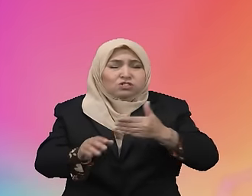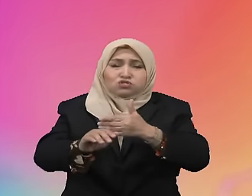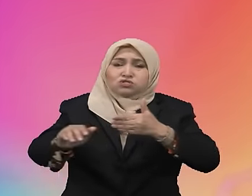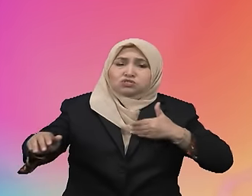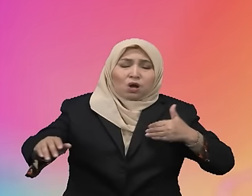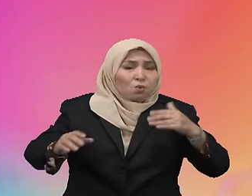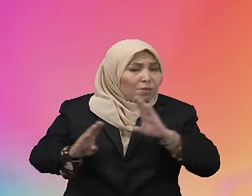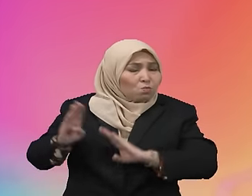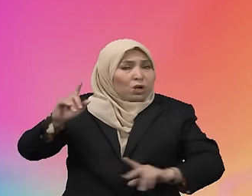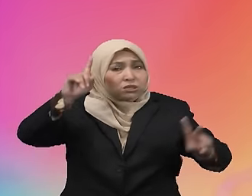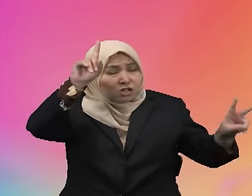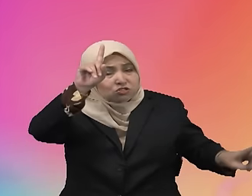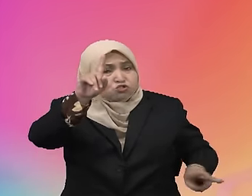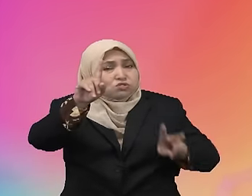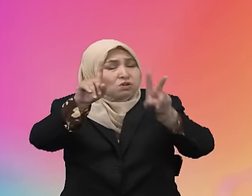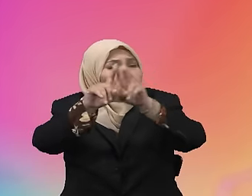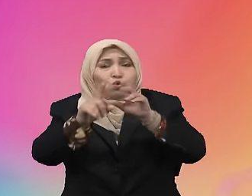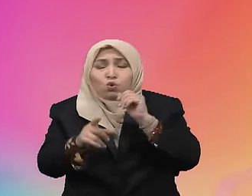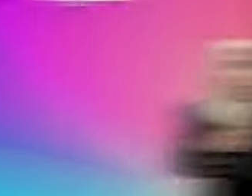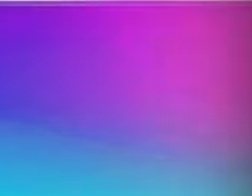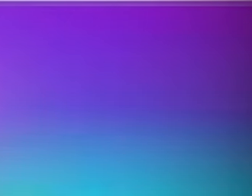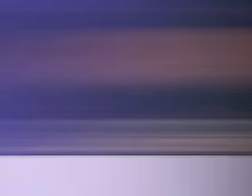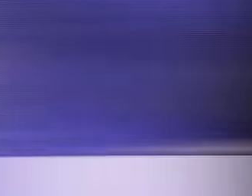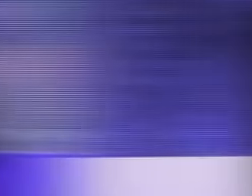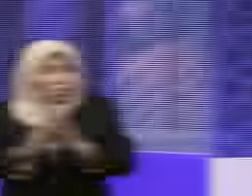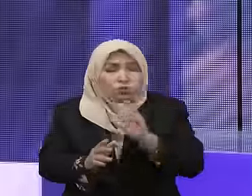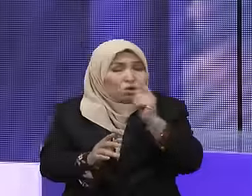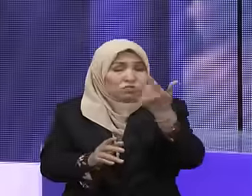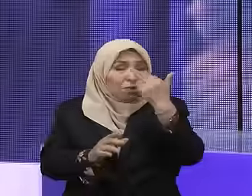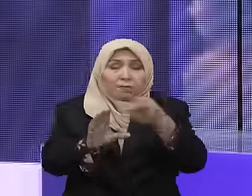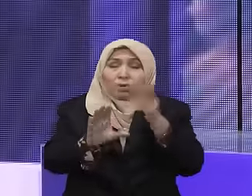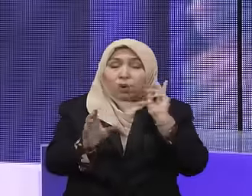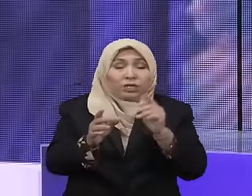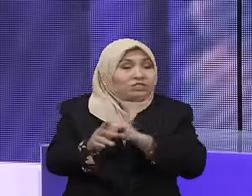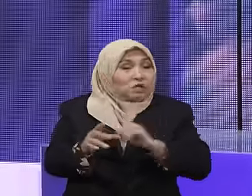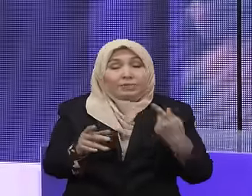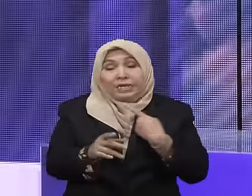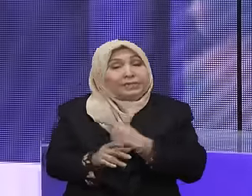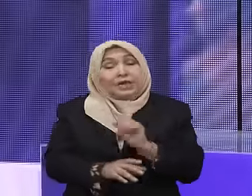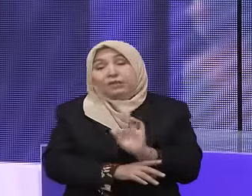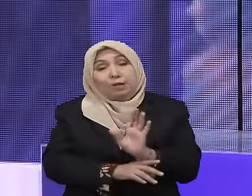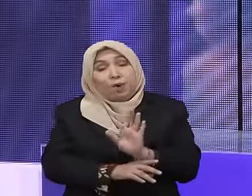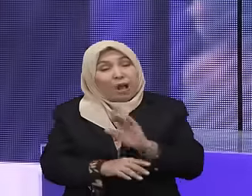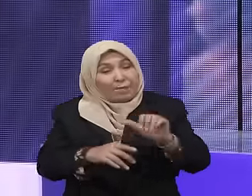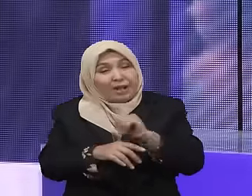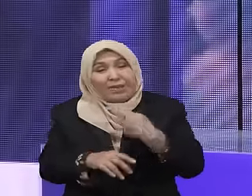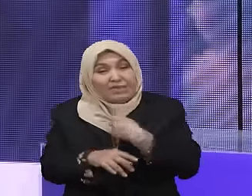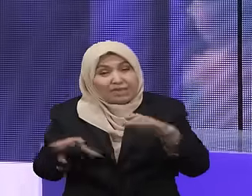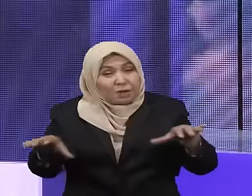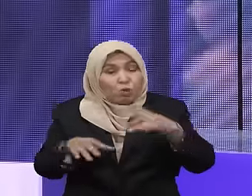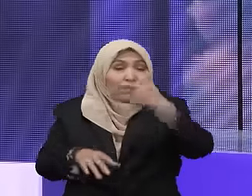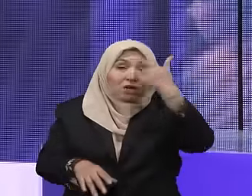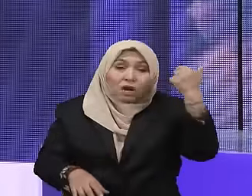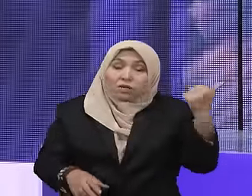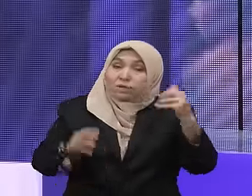syirik. Dan perbuatan syirik bukan sekadar pasal berhala, bukan kerana keluar Islam, tapi kita tidak mahu amal kita ini dibuat